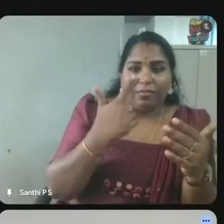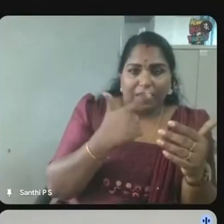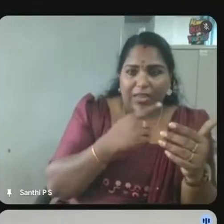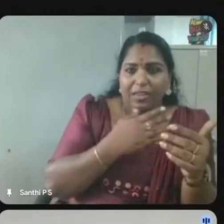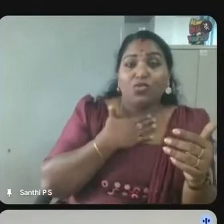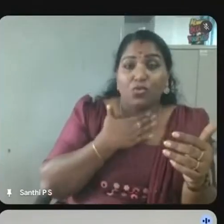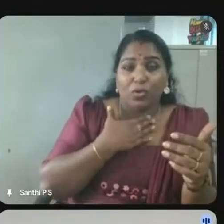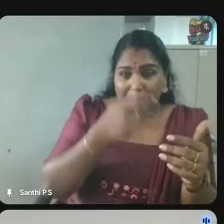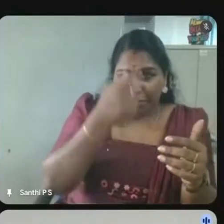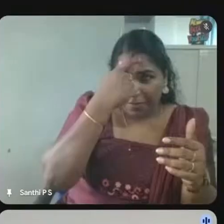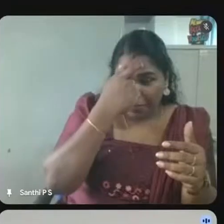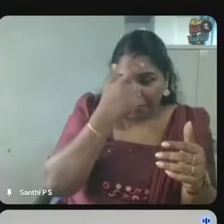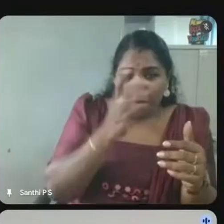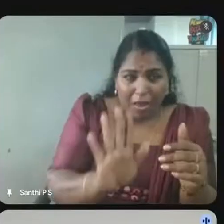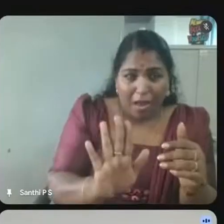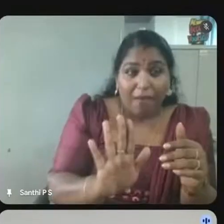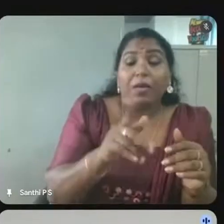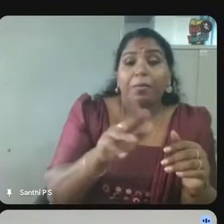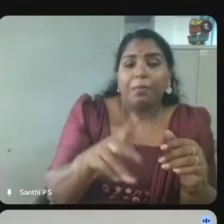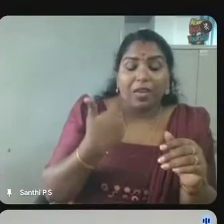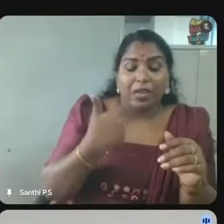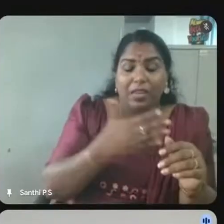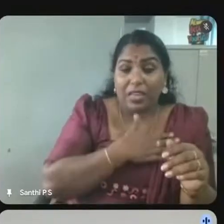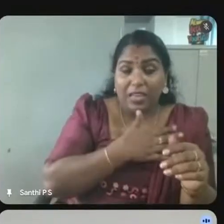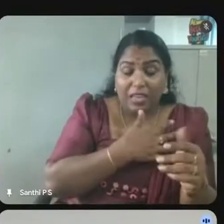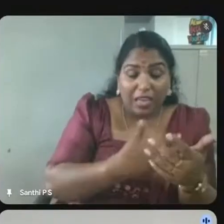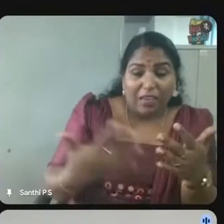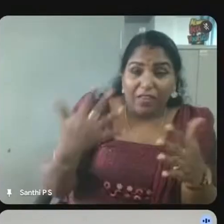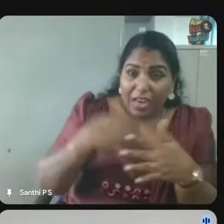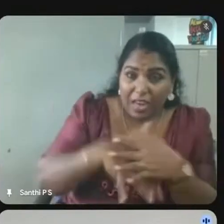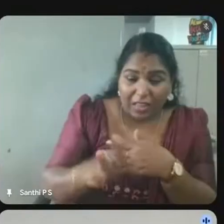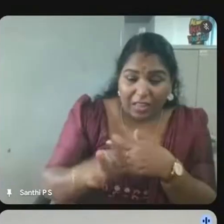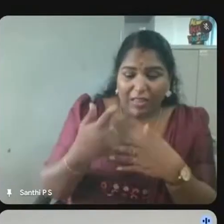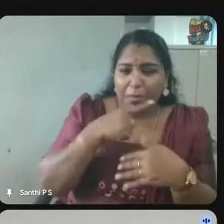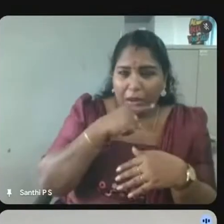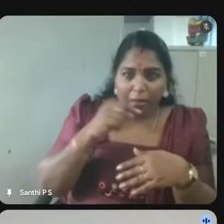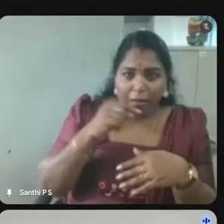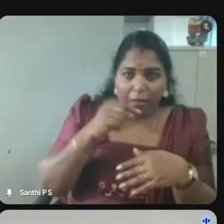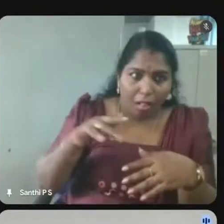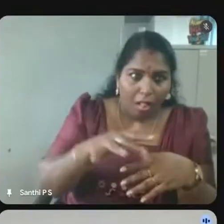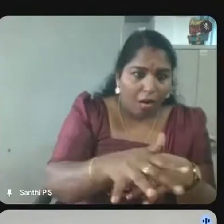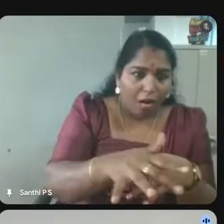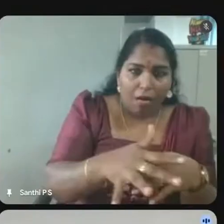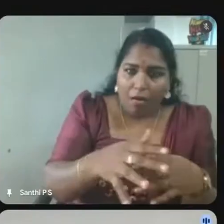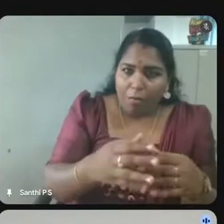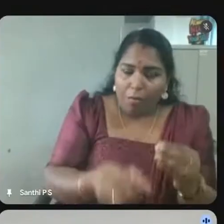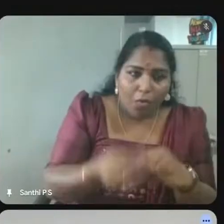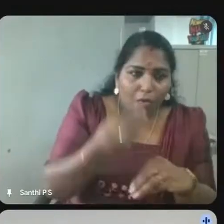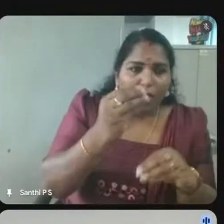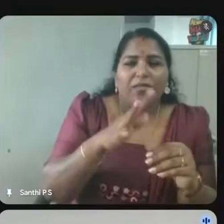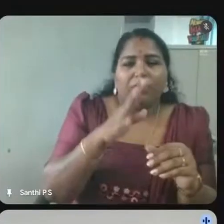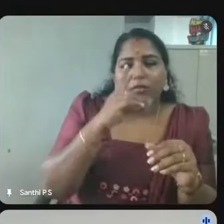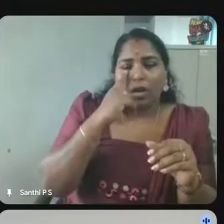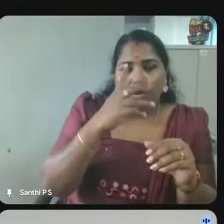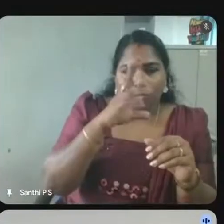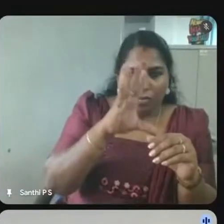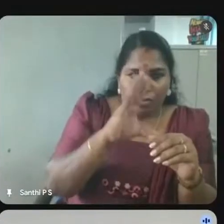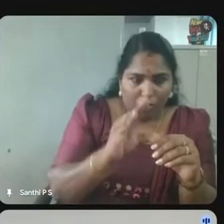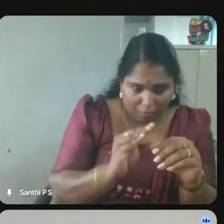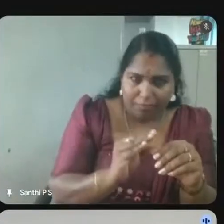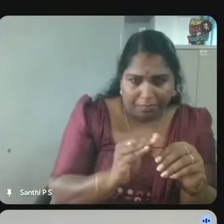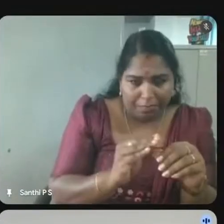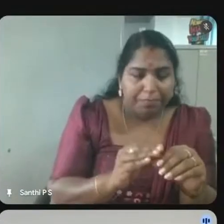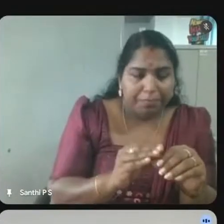റെറ്റിന. റെറ്റിനയ്ക്കകത്ത് ബ്ലീഡിങ് വന്ന് കാഴ്ച കുറഞ്ഞു വരാം, അതുപോലെ ഒത്തനടുക്ക് നീർക്കെട്ട് വന്ന് നമുക്ക് കാഴ്ച കുറഞ്ഞു വരാം. ഇതിനെയാണ് നമ്മൾ